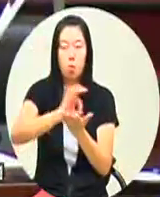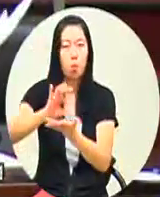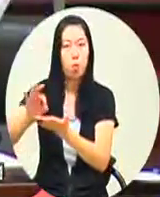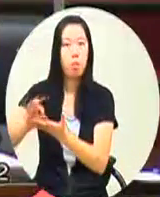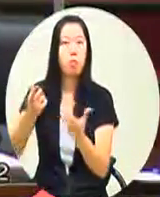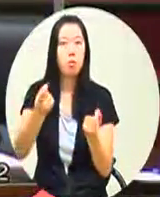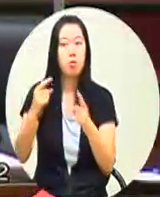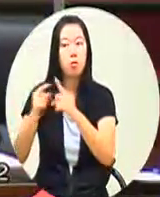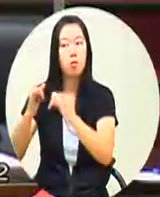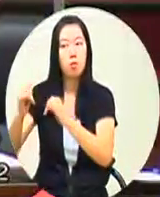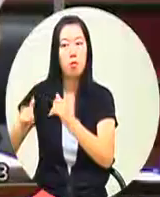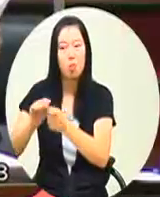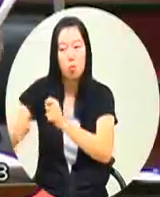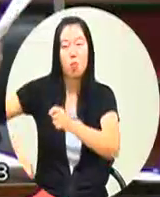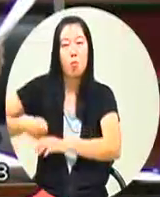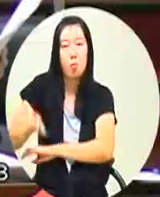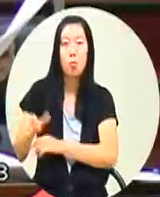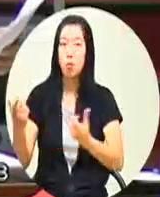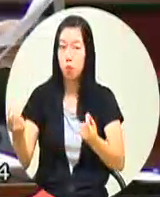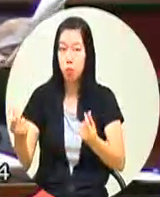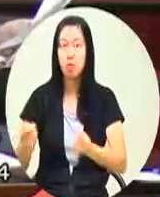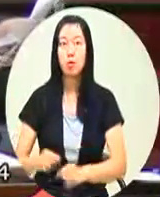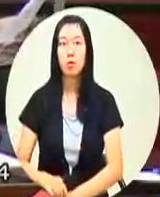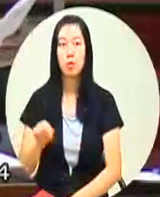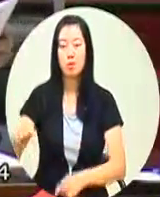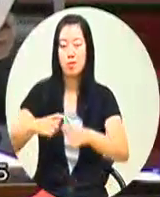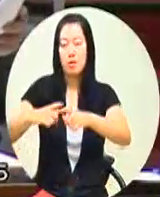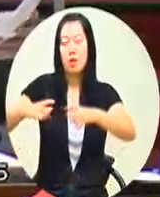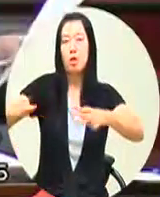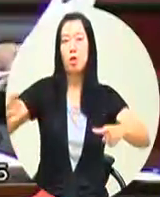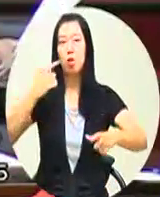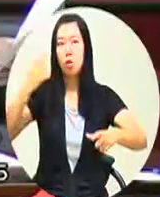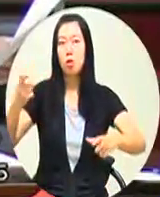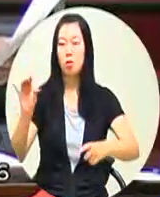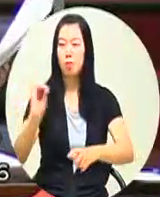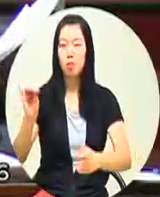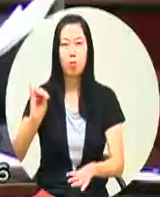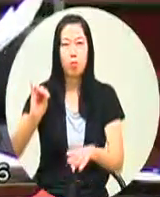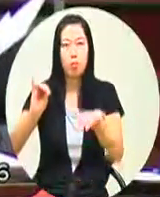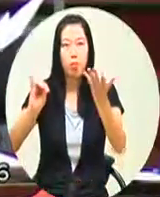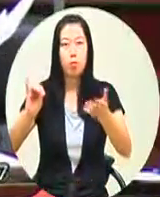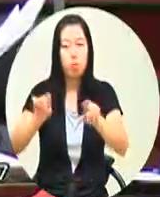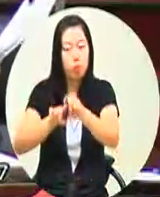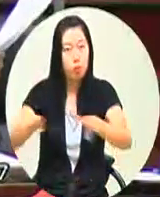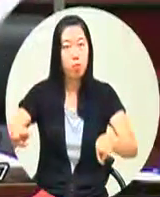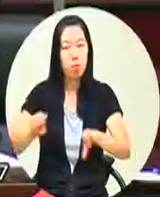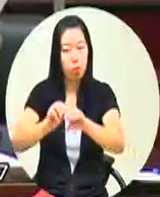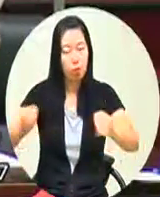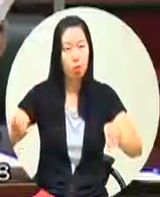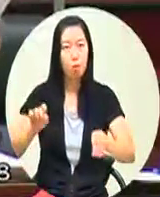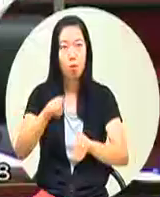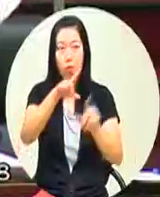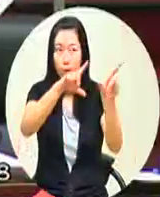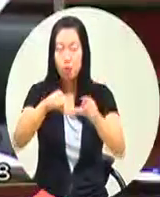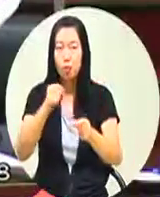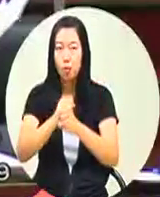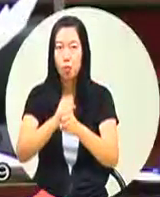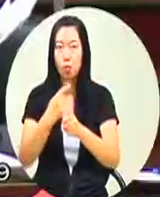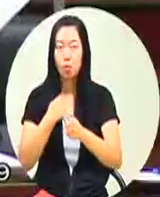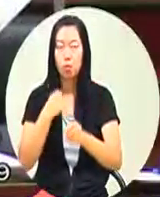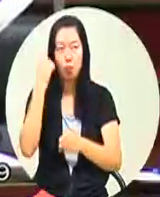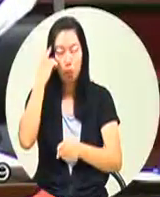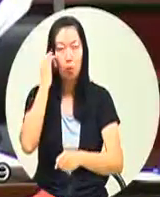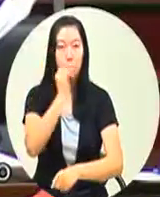税人的钱嘛，吼，很大片的土地，上千坪的土地。你叫你的做法，我都没有问题。我现在